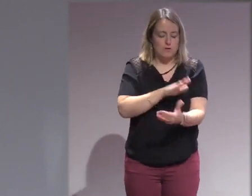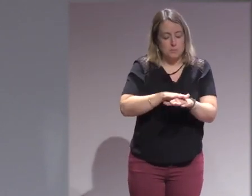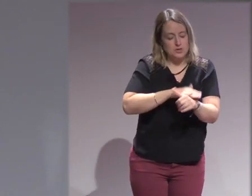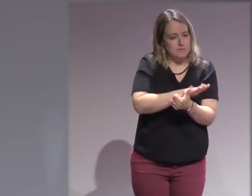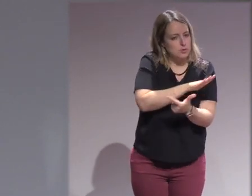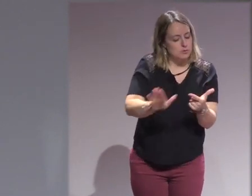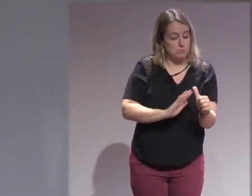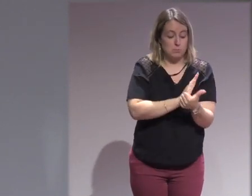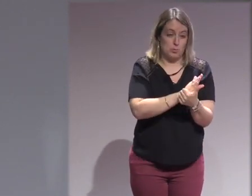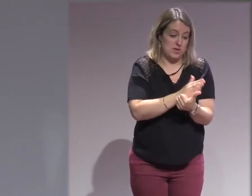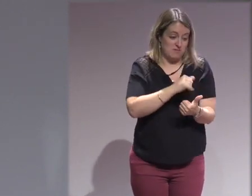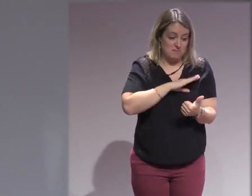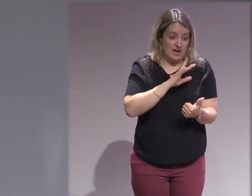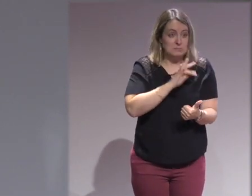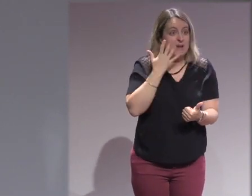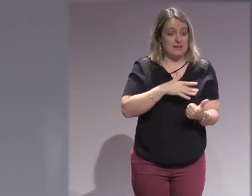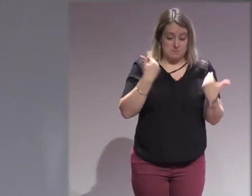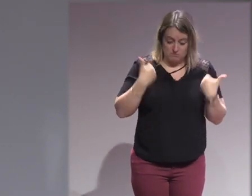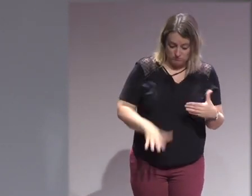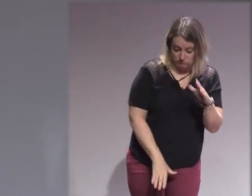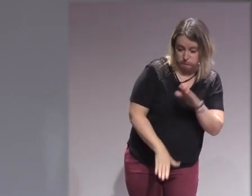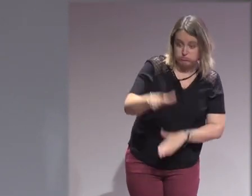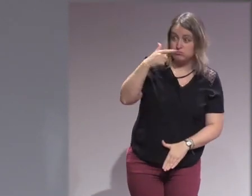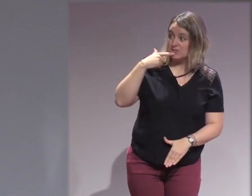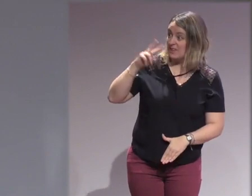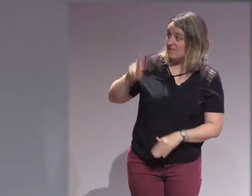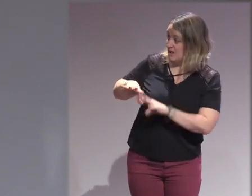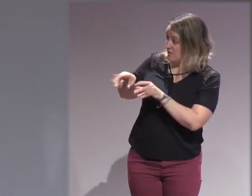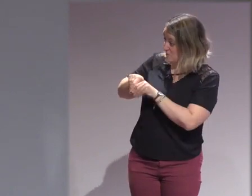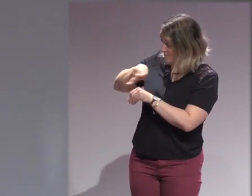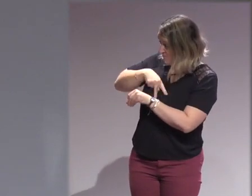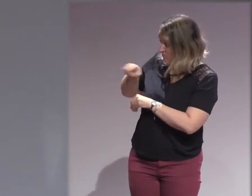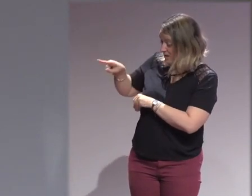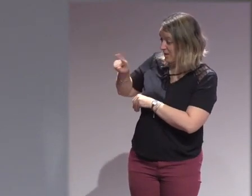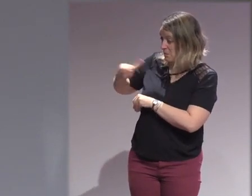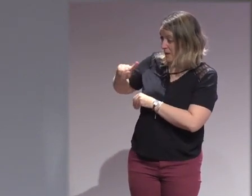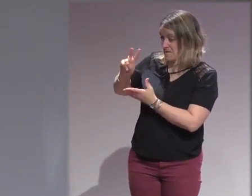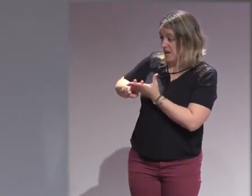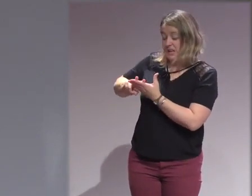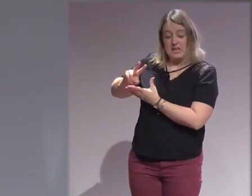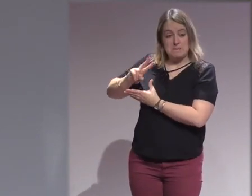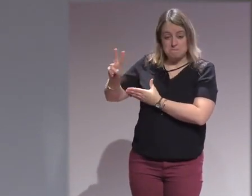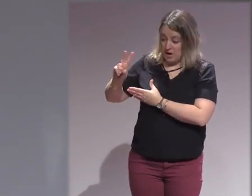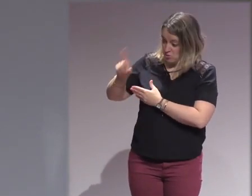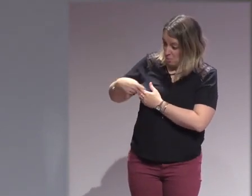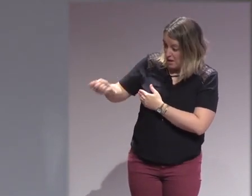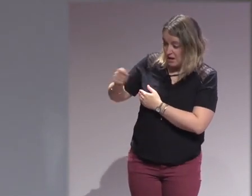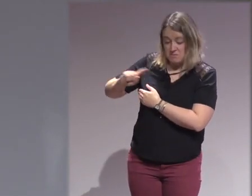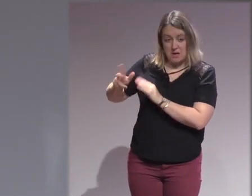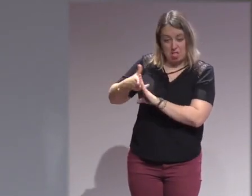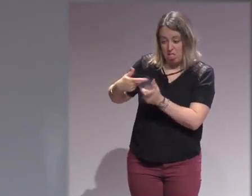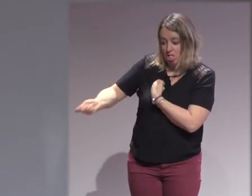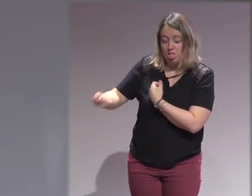c'est pas agréable de se construire en se disant que notre famille n'est pas légitime, que notre famille n'est pas une vraie famille, que notre famille n'est pas normale,